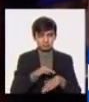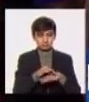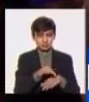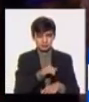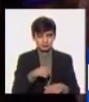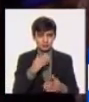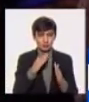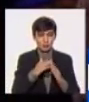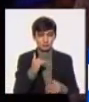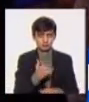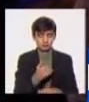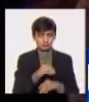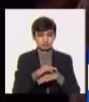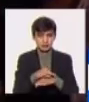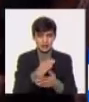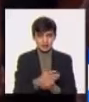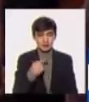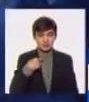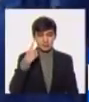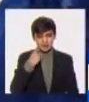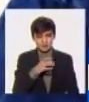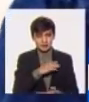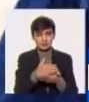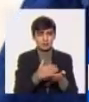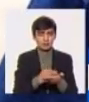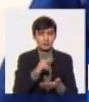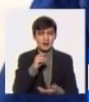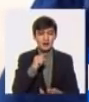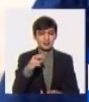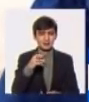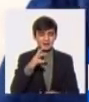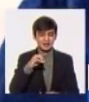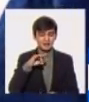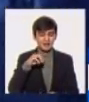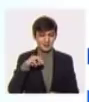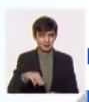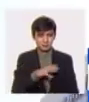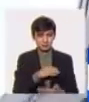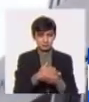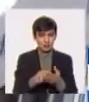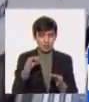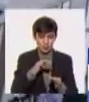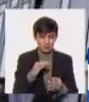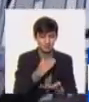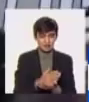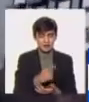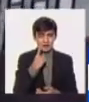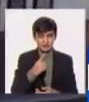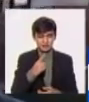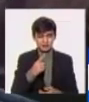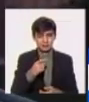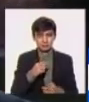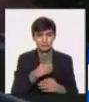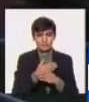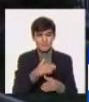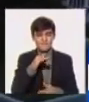занятости и социальной защиты нам сообщили, что список кандидатов на получение продуктовой корзины от партийцев предоставляет один из